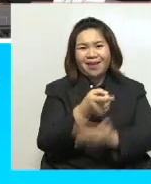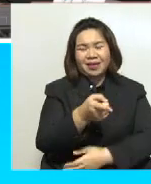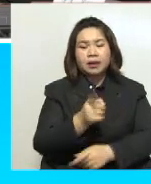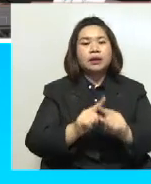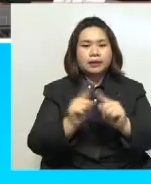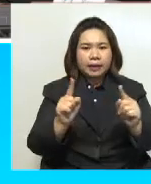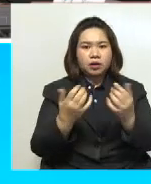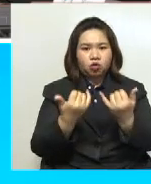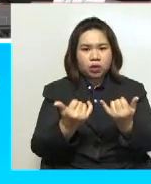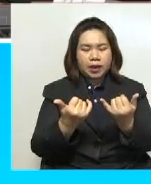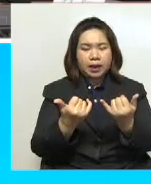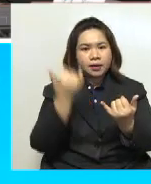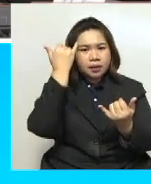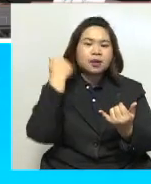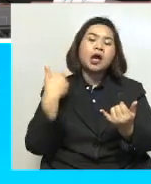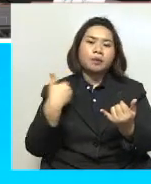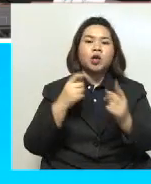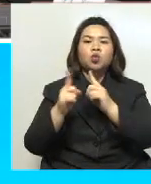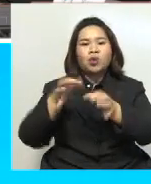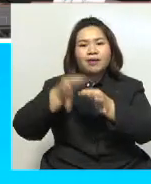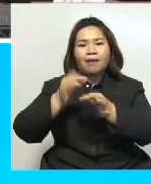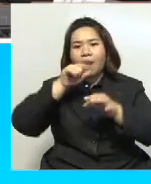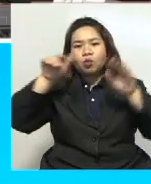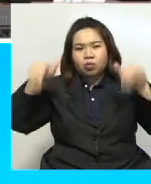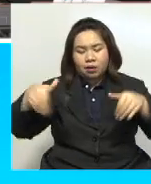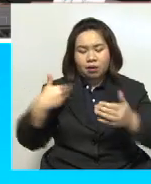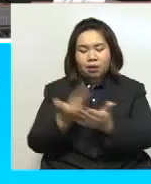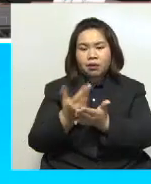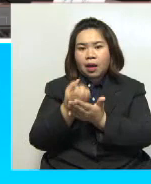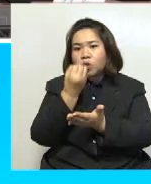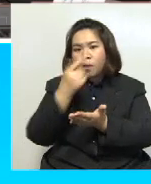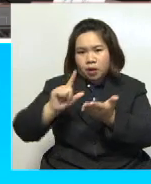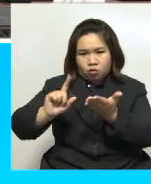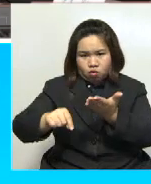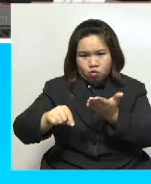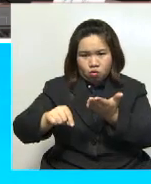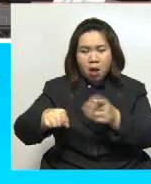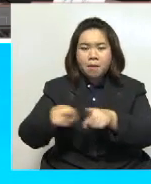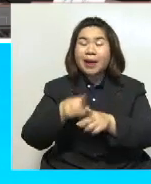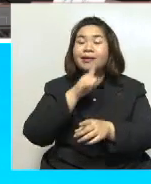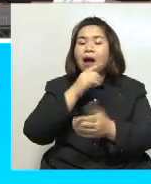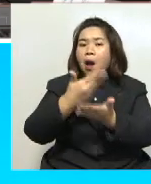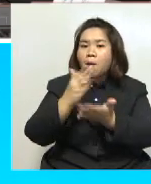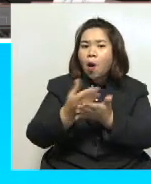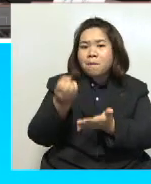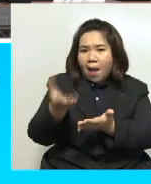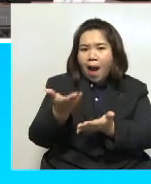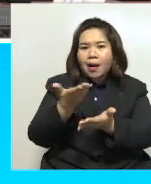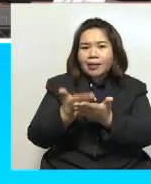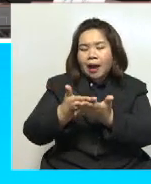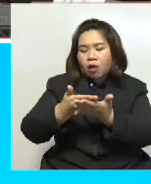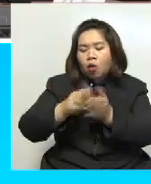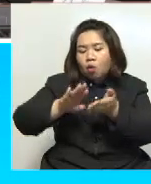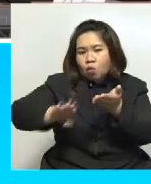อนนี้เราให้มาตกลงกับกรุงไทยเนี่ยก็จะได้อัตราดอกที่ถูกมากแล้วก็ลดต้นลดดอกด้วยครับ ค่ะแล้วต้